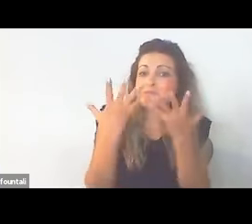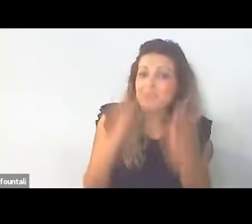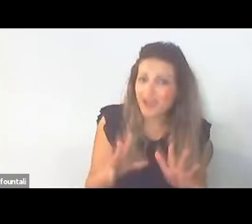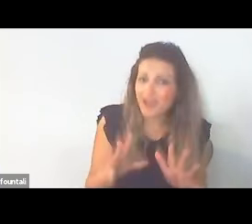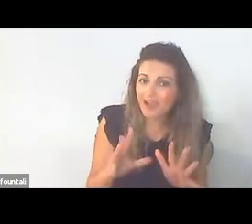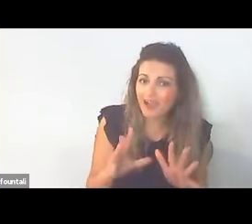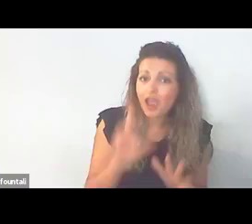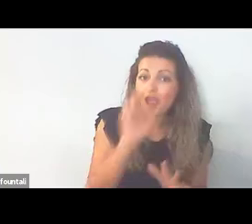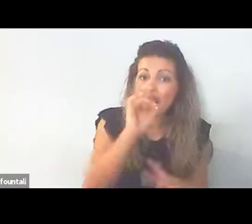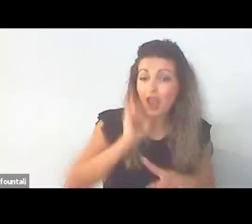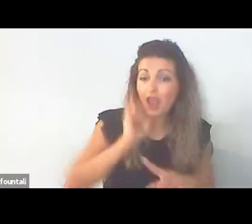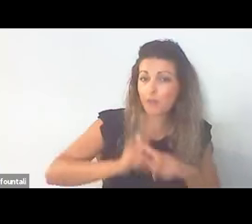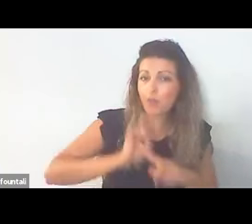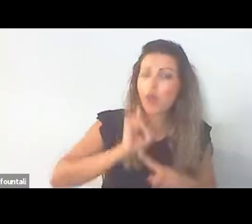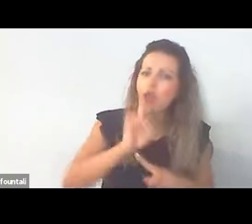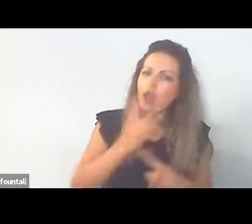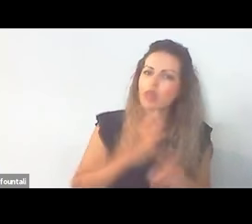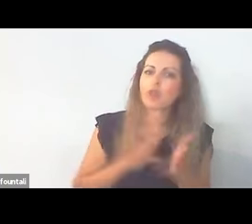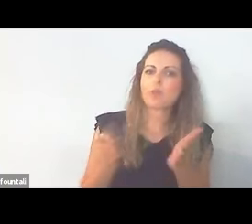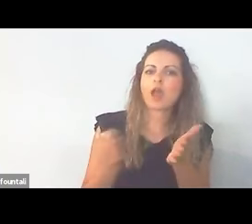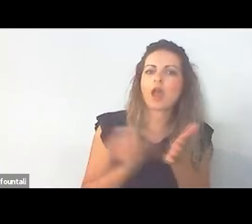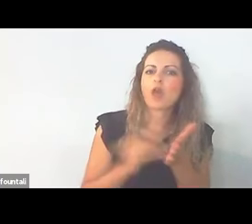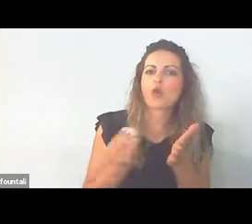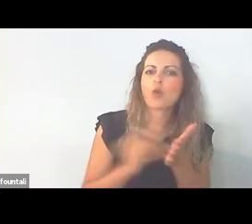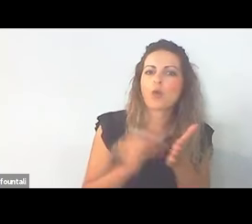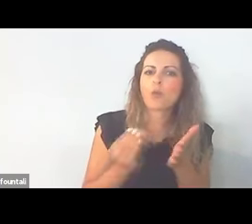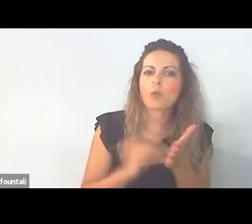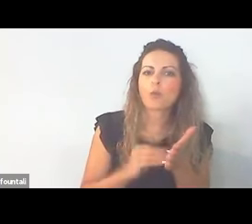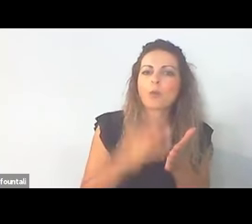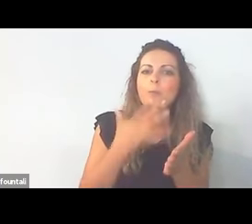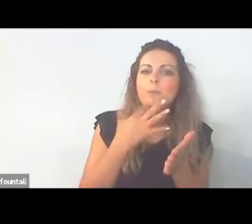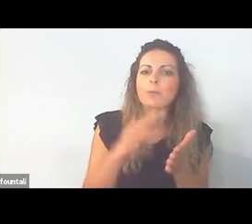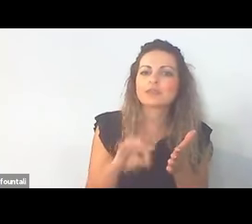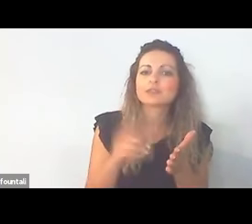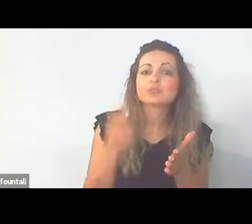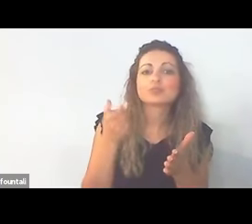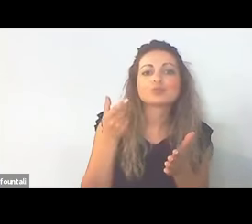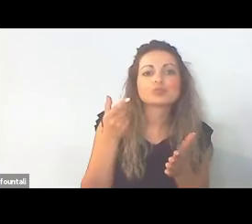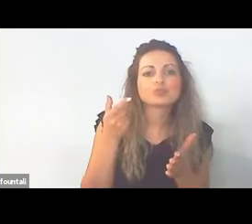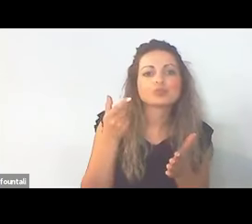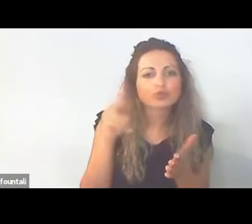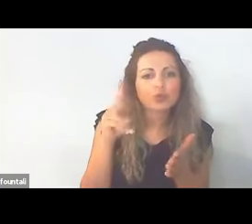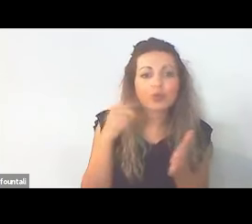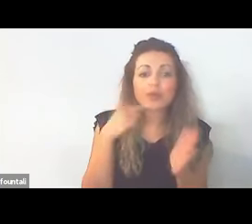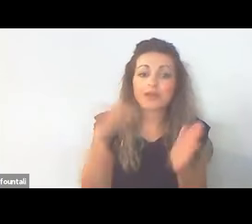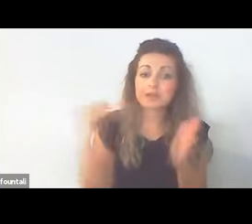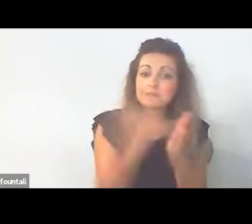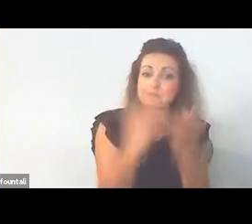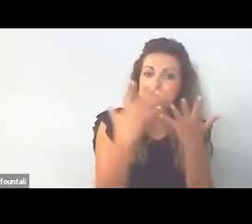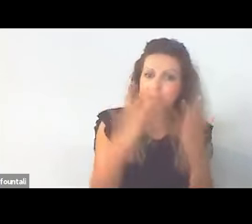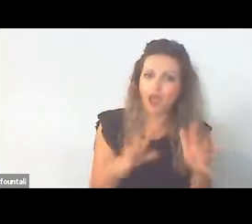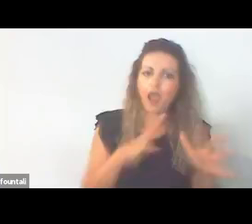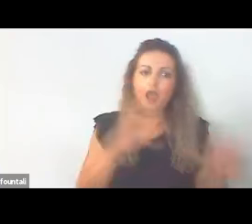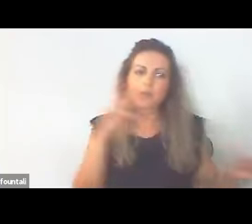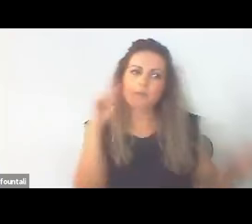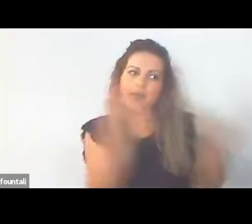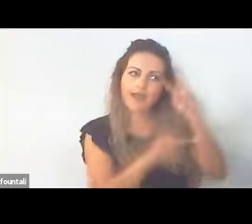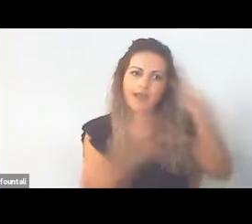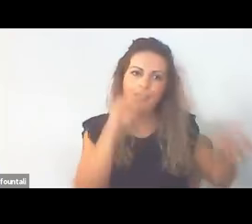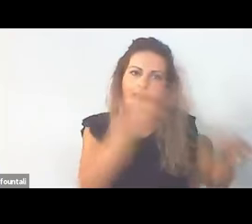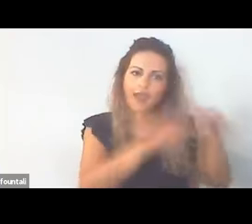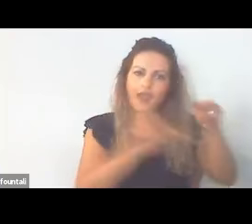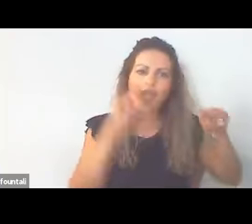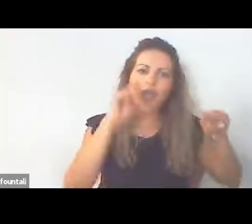κάνουμε όσο δυνατόν πιο κοινό τόπο και επεξεργασία, ώστε να μπορέσουμε να σκεφτούμε και